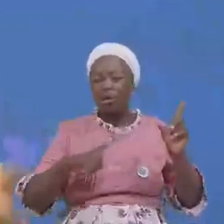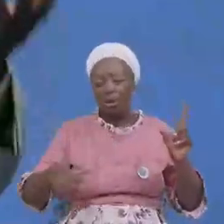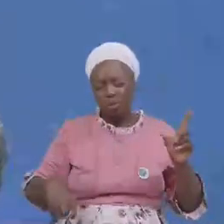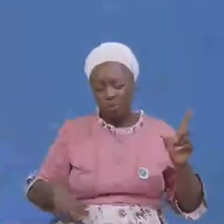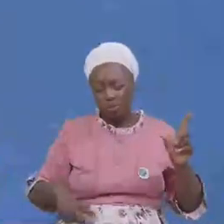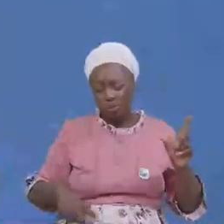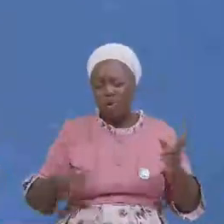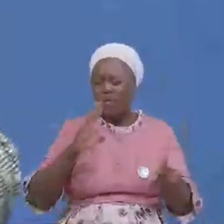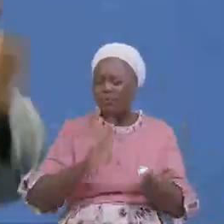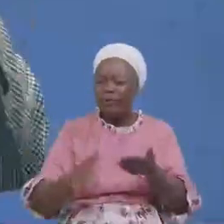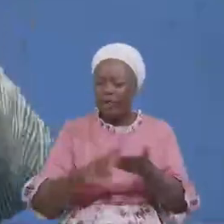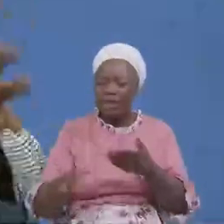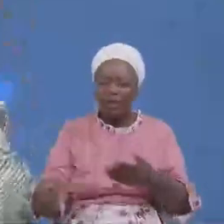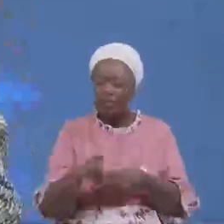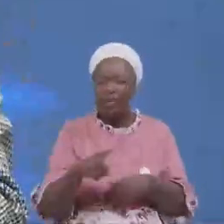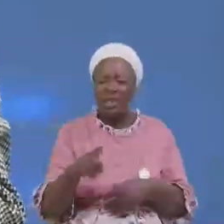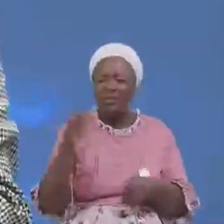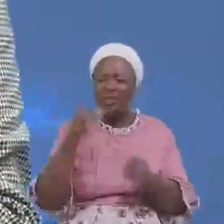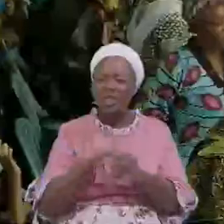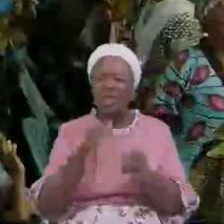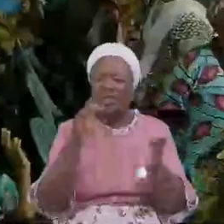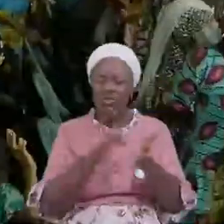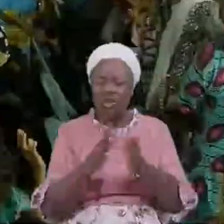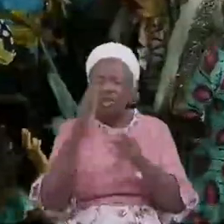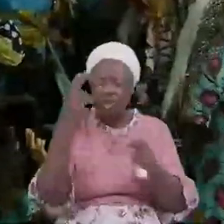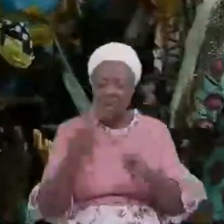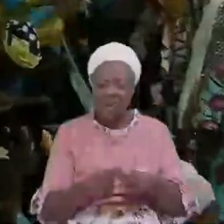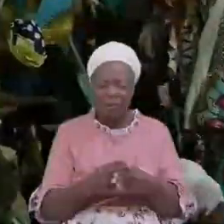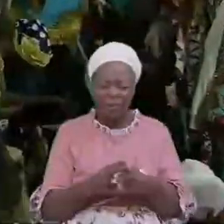Seigneur, pardonne-les au nom de Jésus.